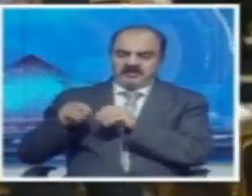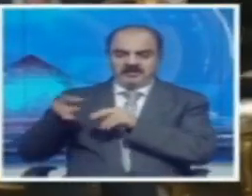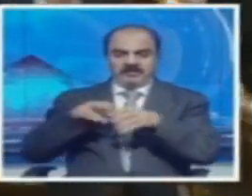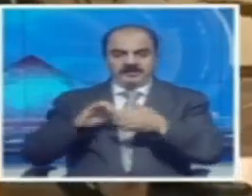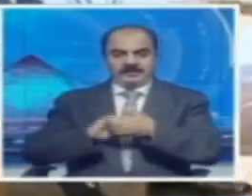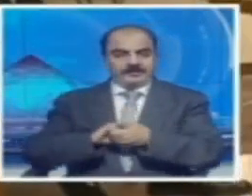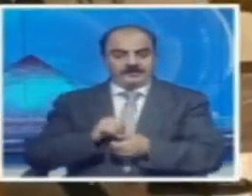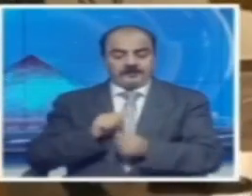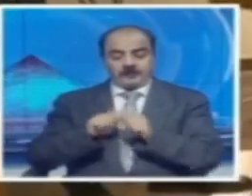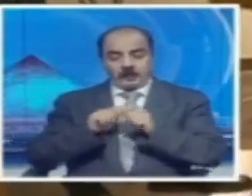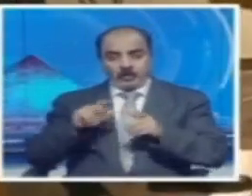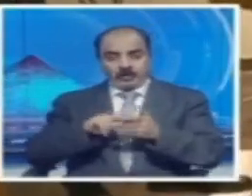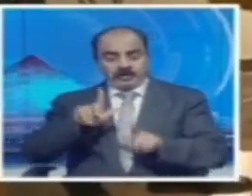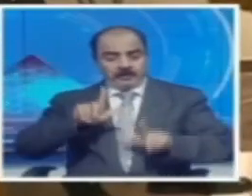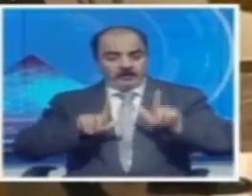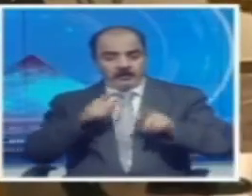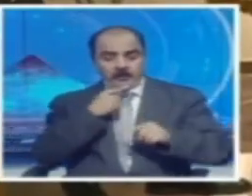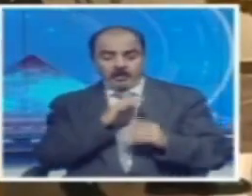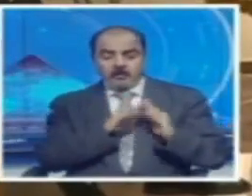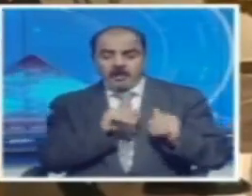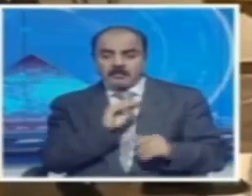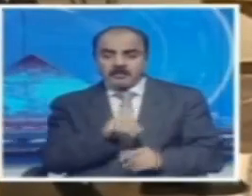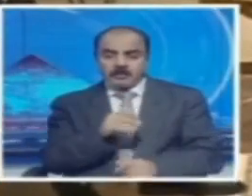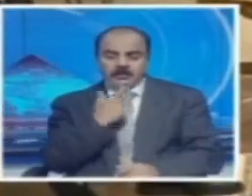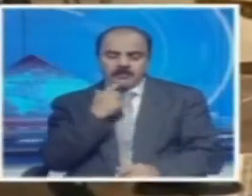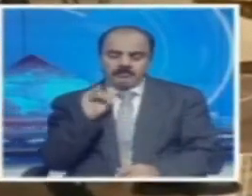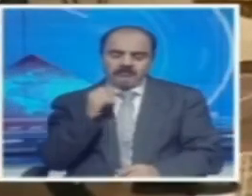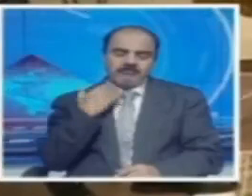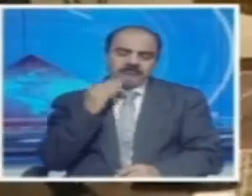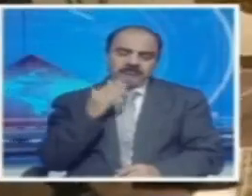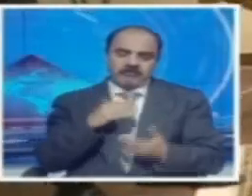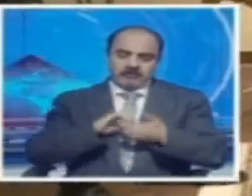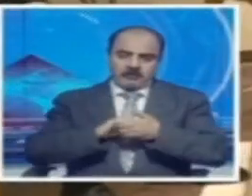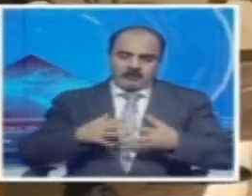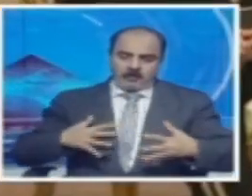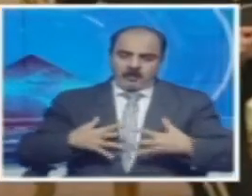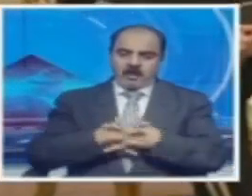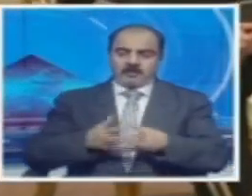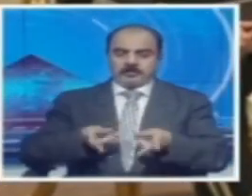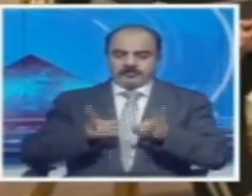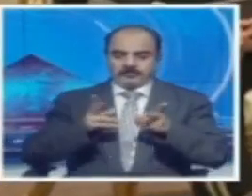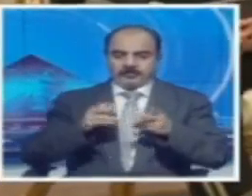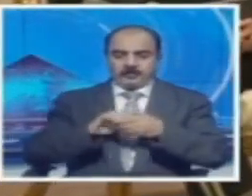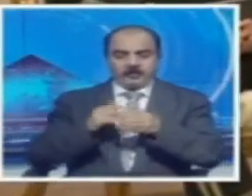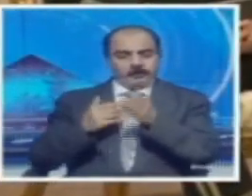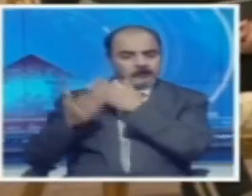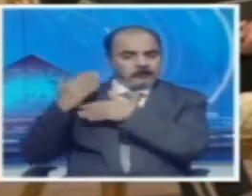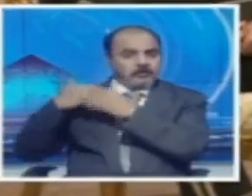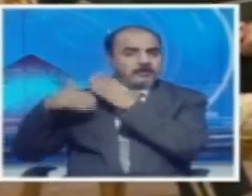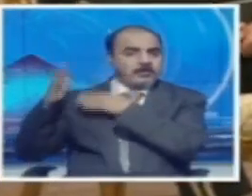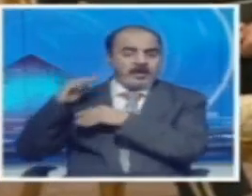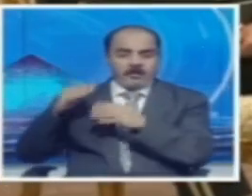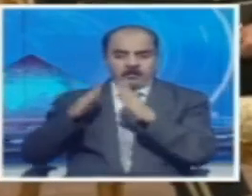البلدين. وأعرب القائد العام للقوات المسلحة عن اعتزازه بعلاقات الشراكة والتعاون الممتد بين القوات